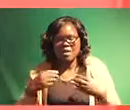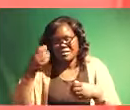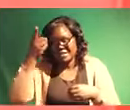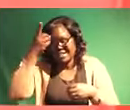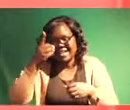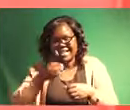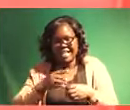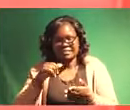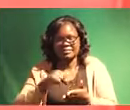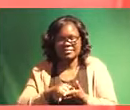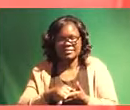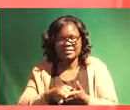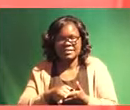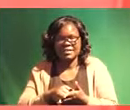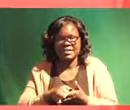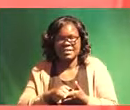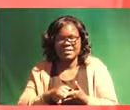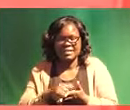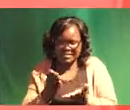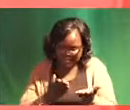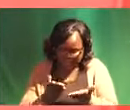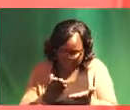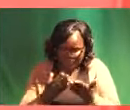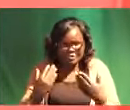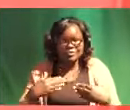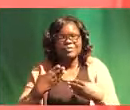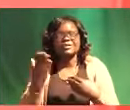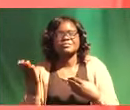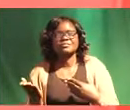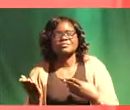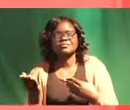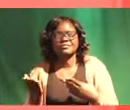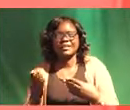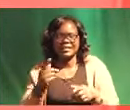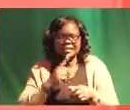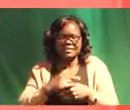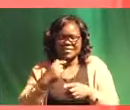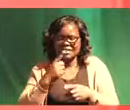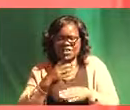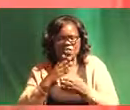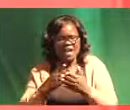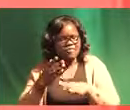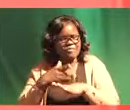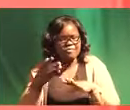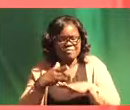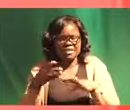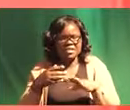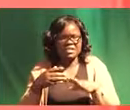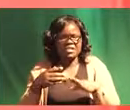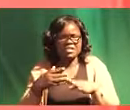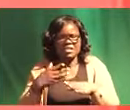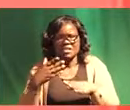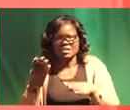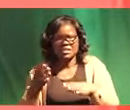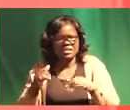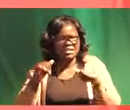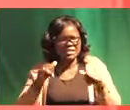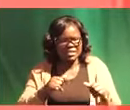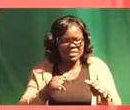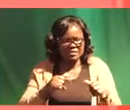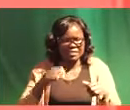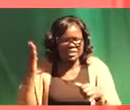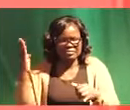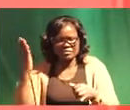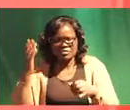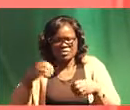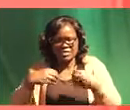rais. Na mimi ni mtumishi wa hawa wananchi. Wakisema hakuna nusu mkate, wewe kaa na ile upanga ulipewa na